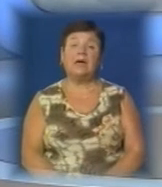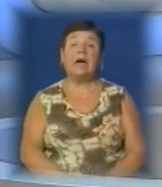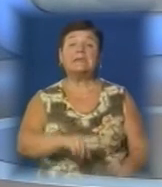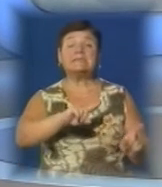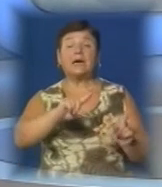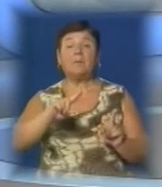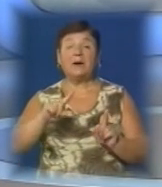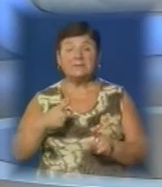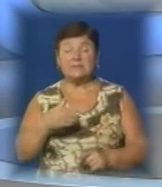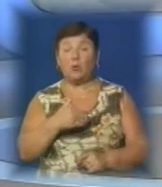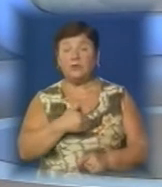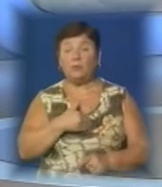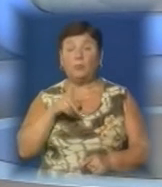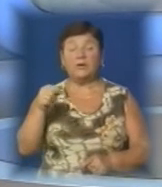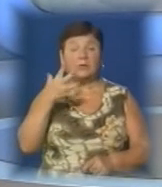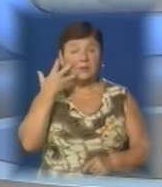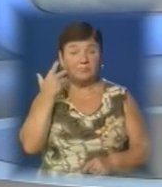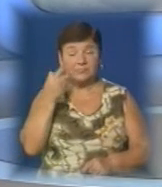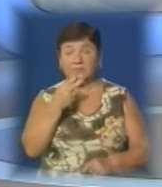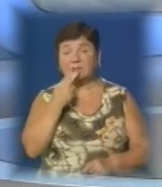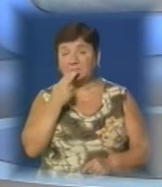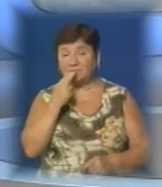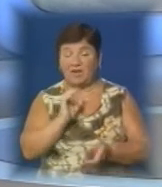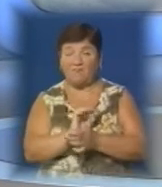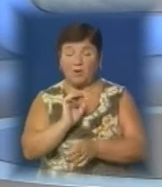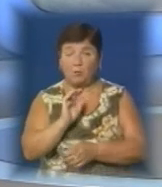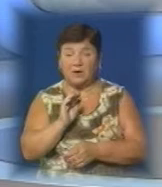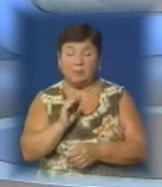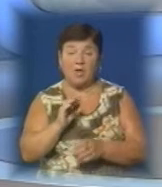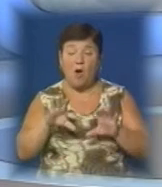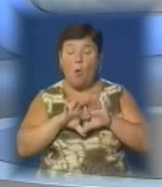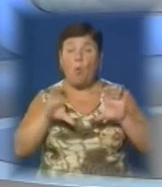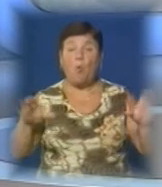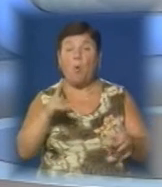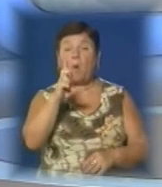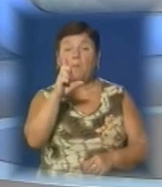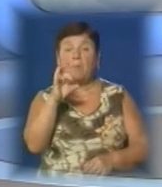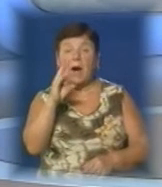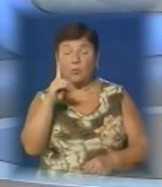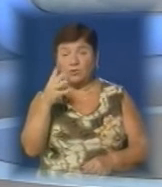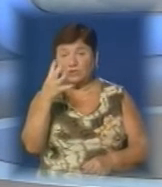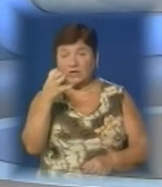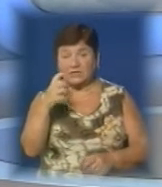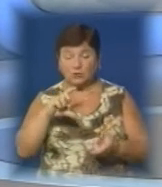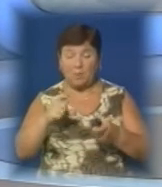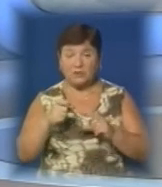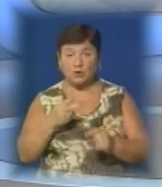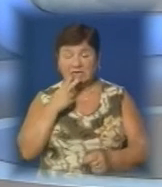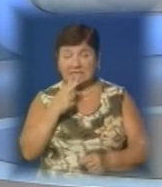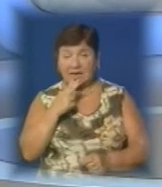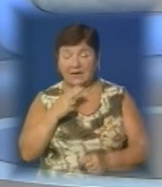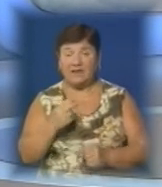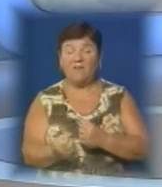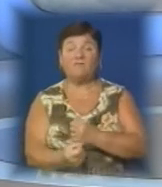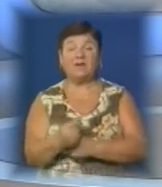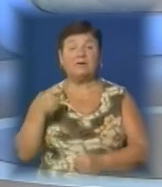Закарпатець намагався поїхати до Угорщини із тютюновими виробами. У паливному баку автівки 400 пачок сигарет. Під час огляду виявили